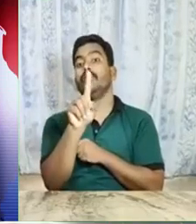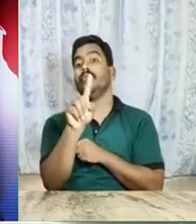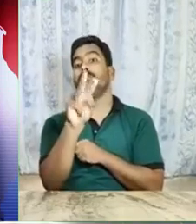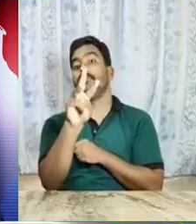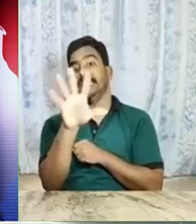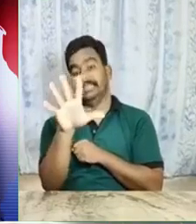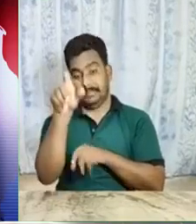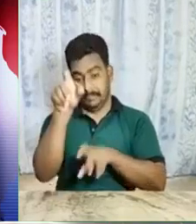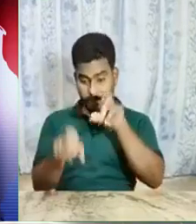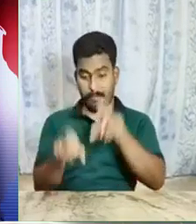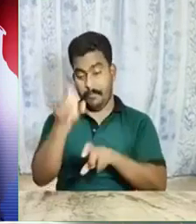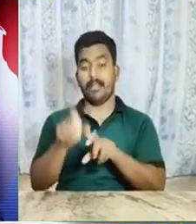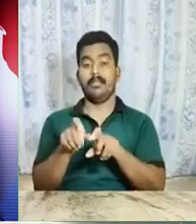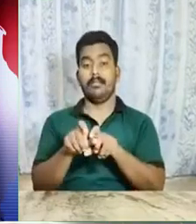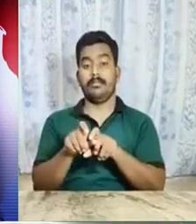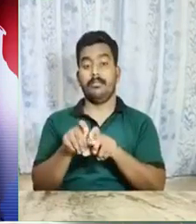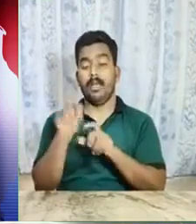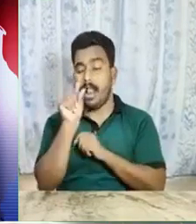ഇപ്പോൾ പ്രധാനമന്ത്രിയോട്